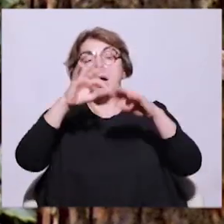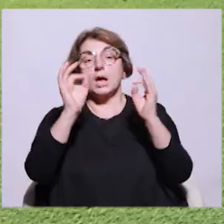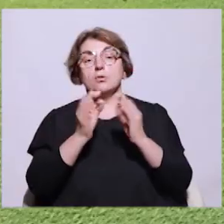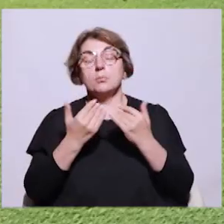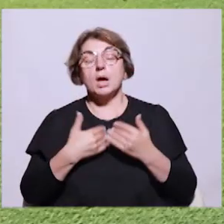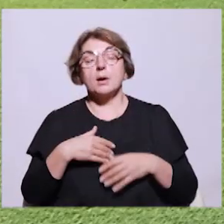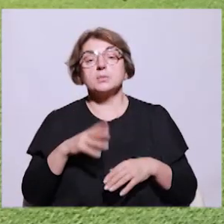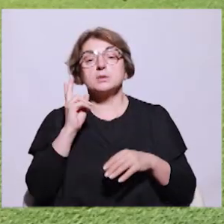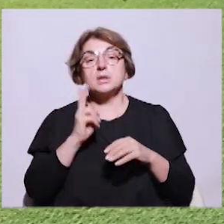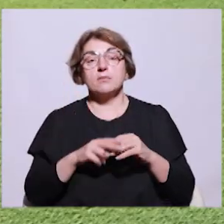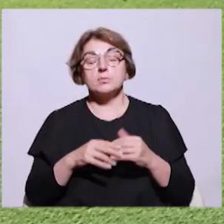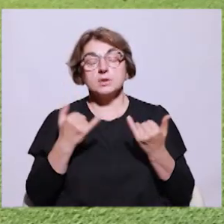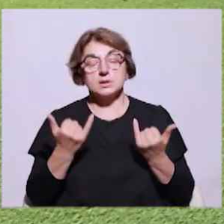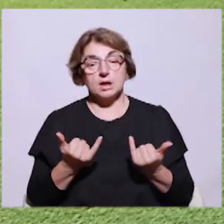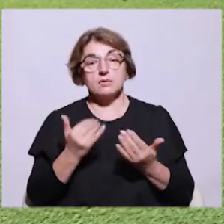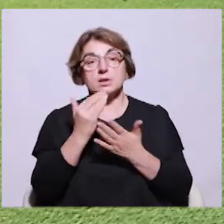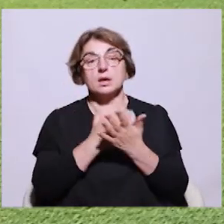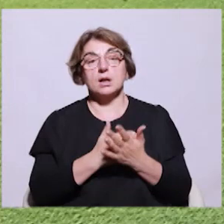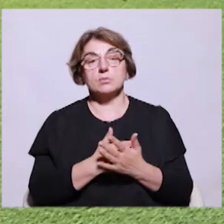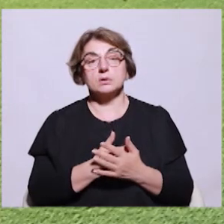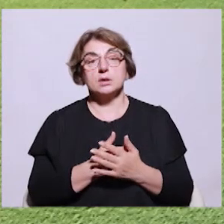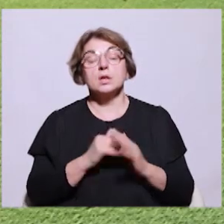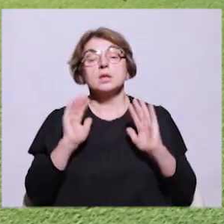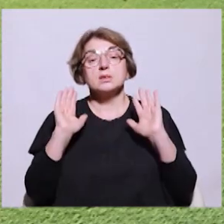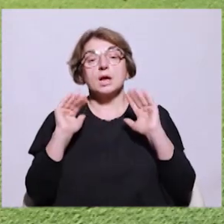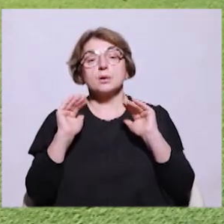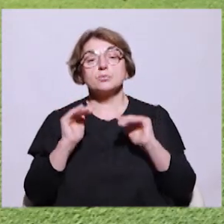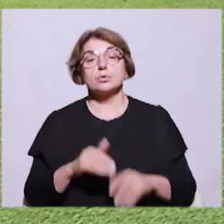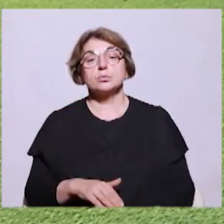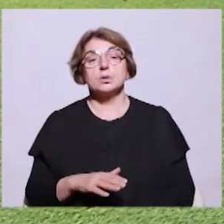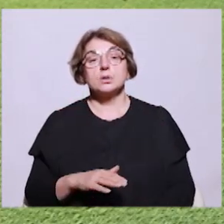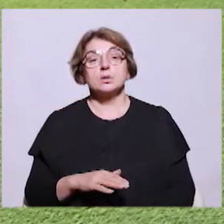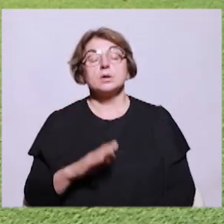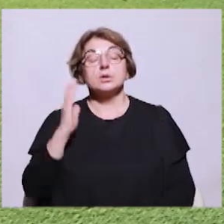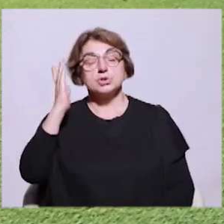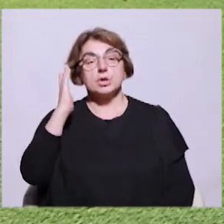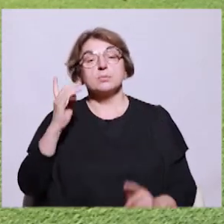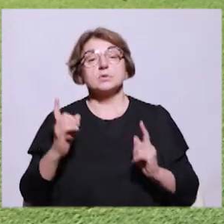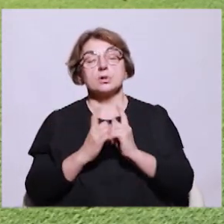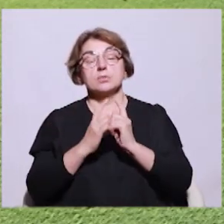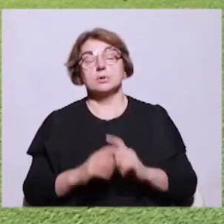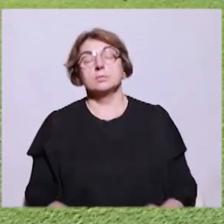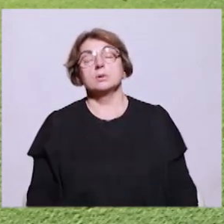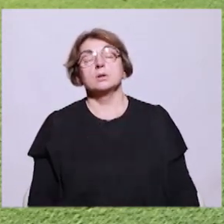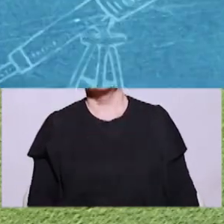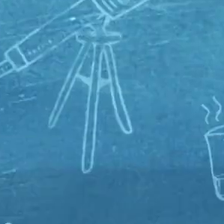მე ამითი დავასრულებ დღევანდელ გაკვეთილს, დაგემშვიდობებით და შემდეგ შეხვედრამდე.